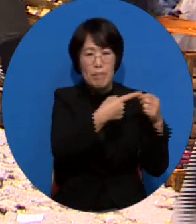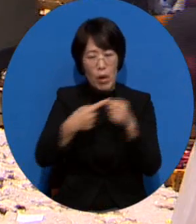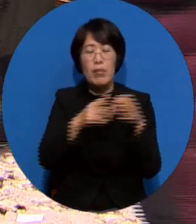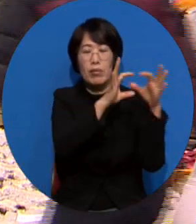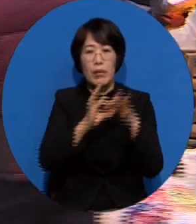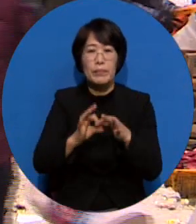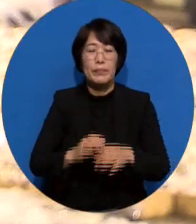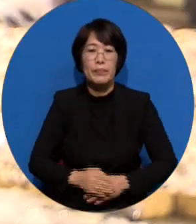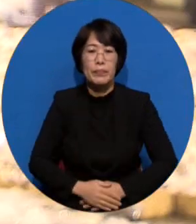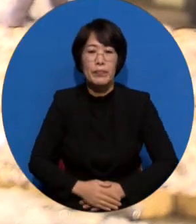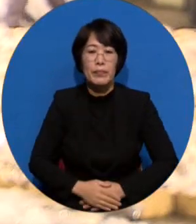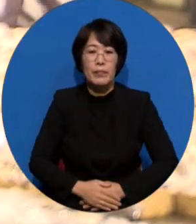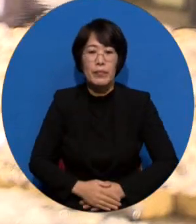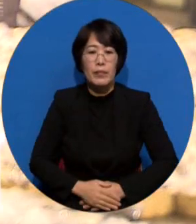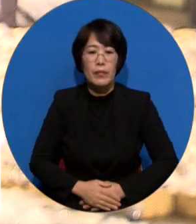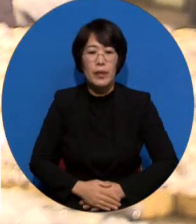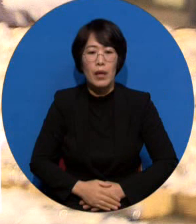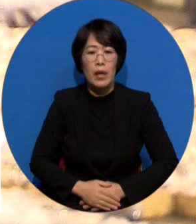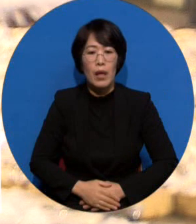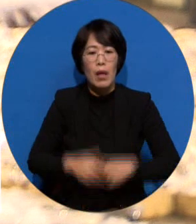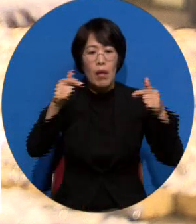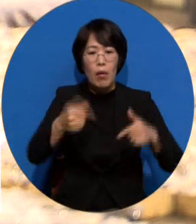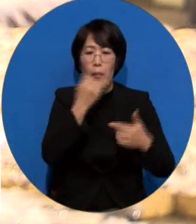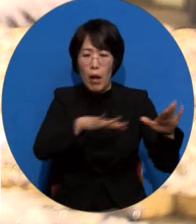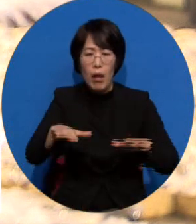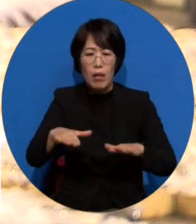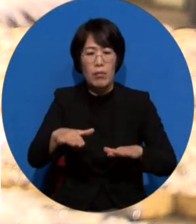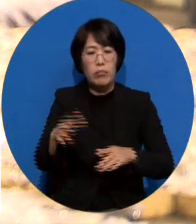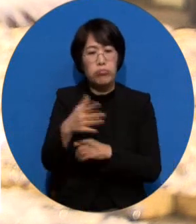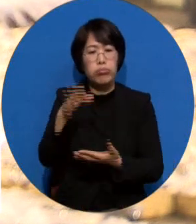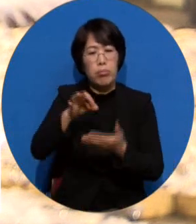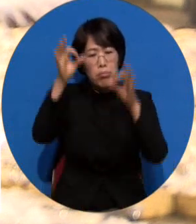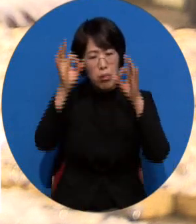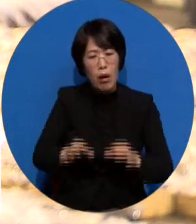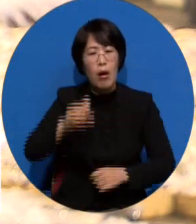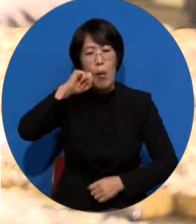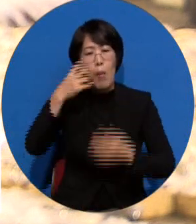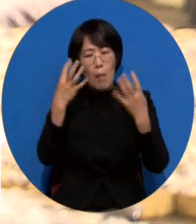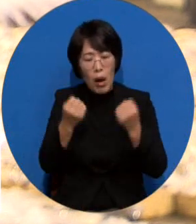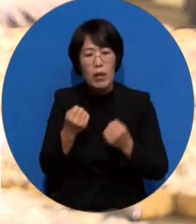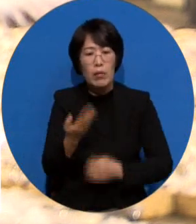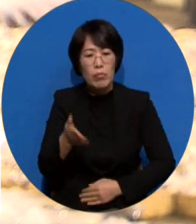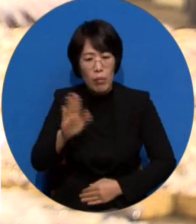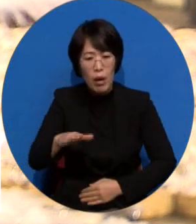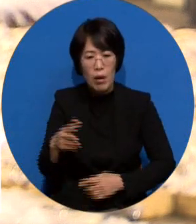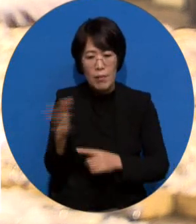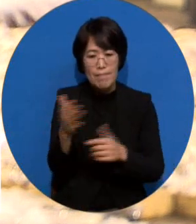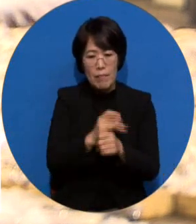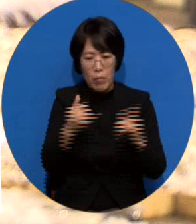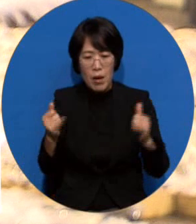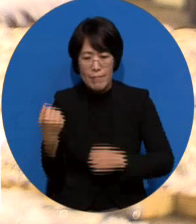차지했습니다. 물가 하락 등 어려움이 있을 거라고 생각합니다. 하지만 우리 어업인들이 다 똘똘